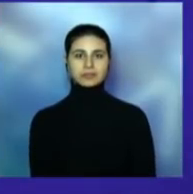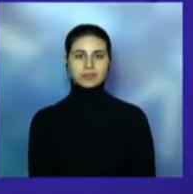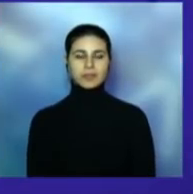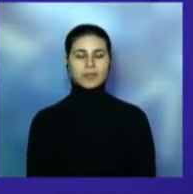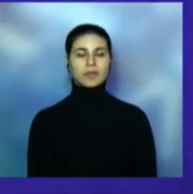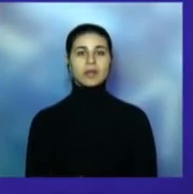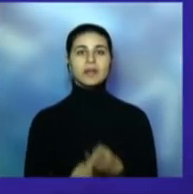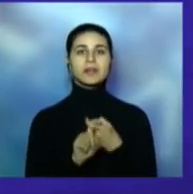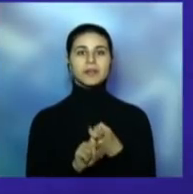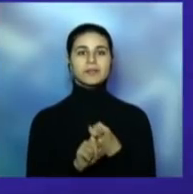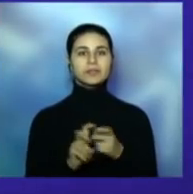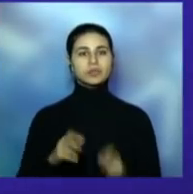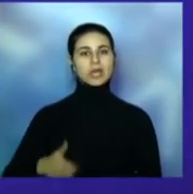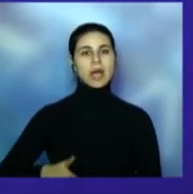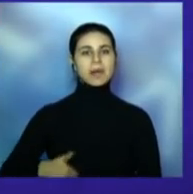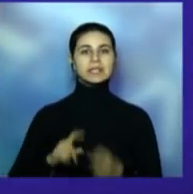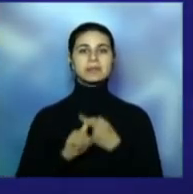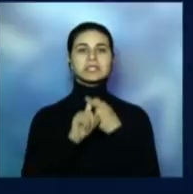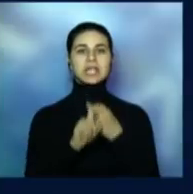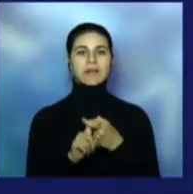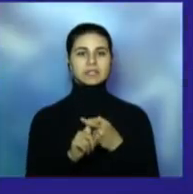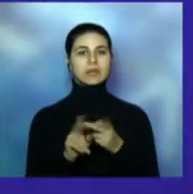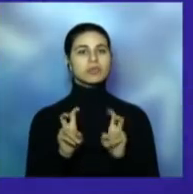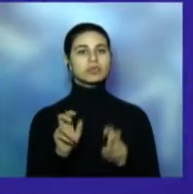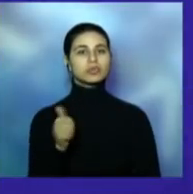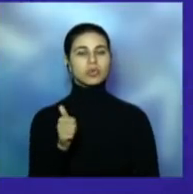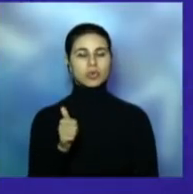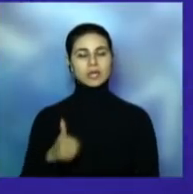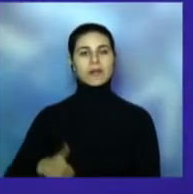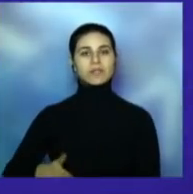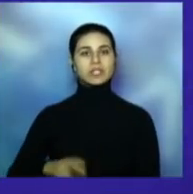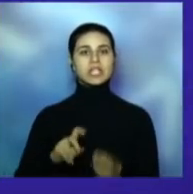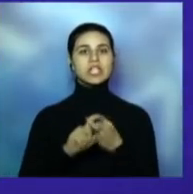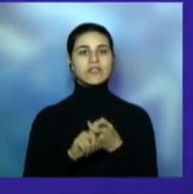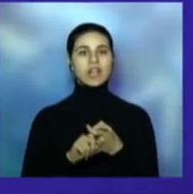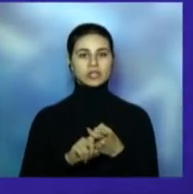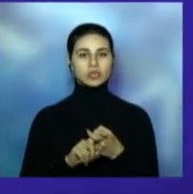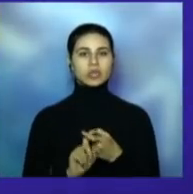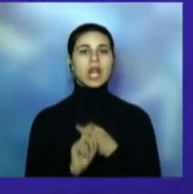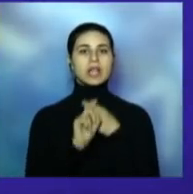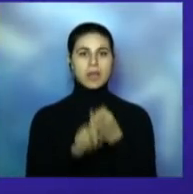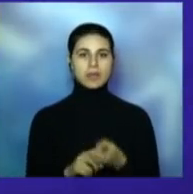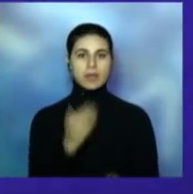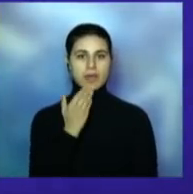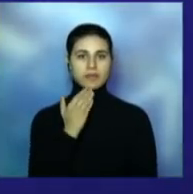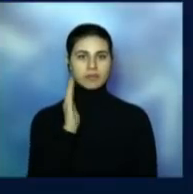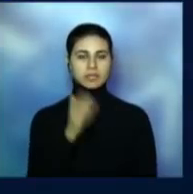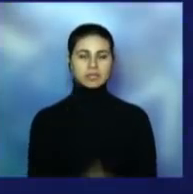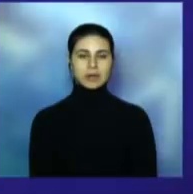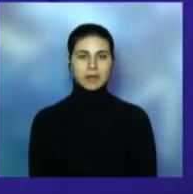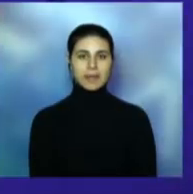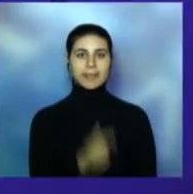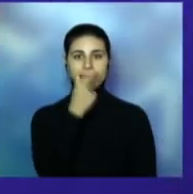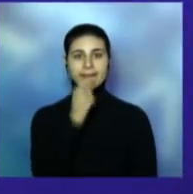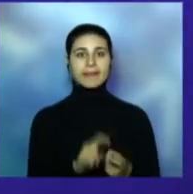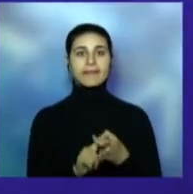ვირუსული ჰეპატიტების გავრცელების გზები. ვირუსული ჰეპატიტები ინფექციური, ანუ გადამდები დაავადებებია.